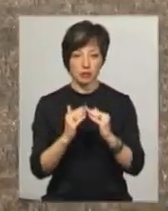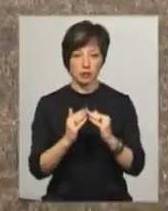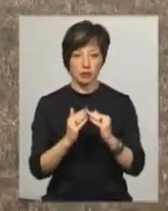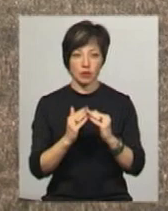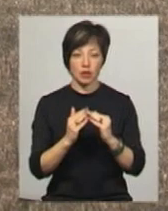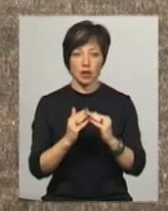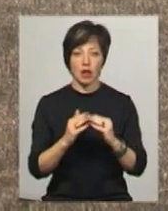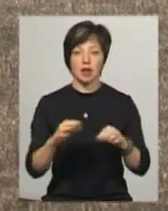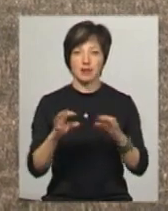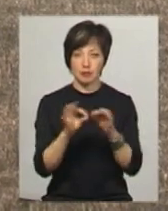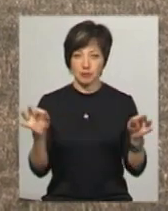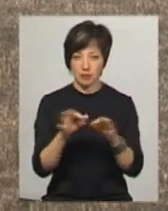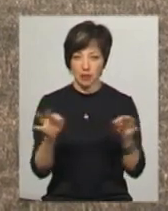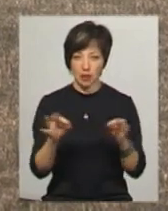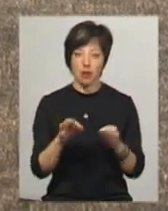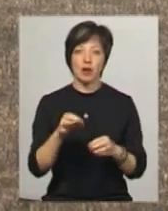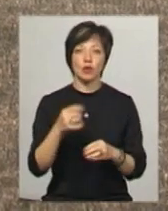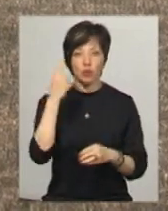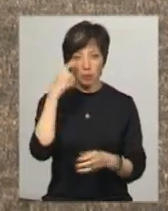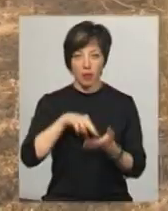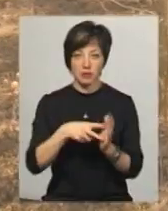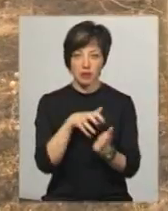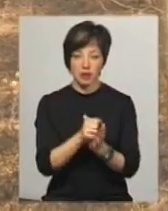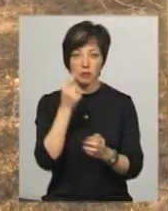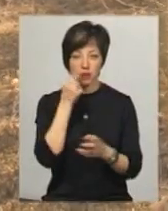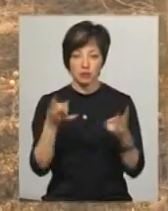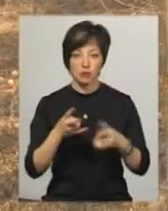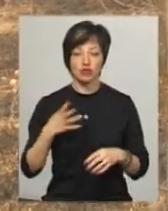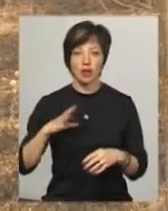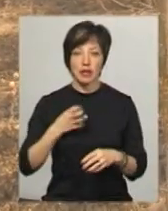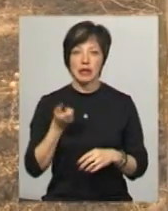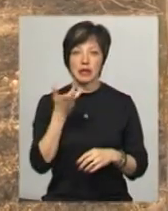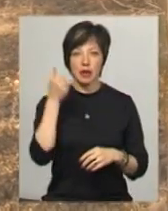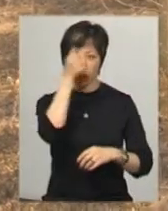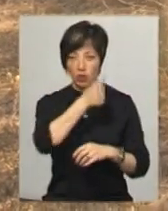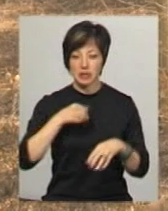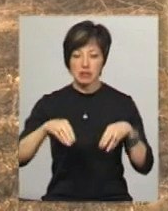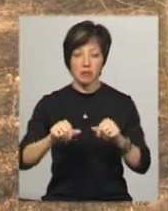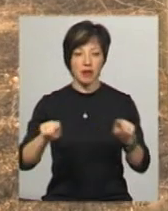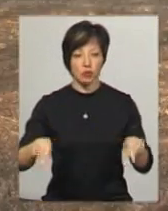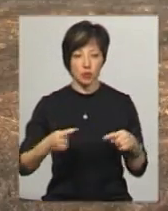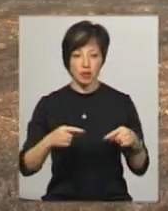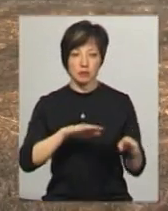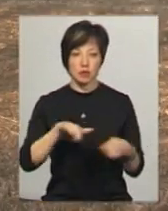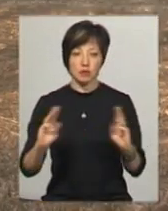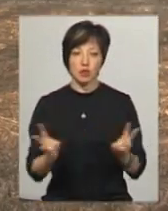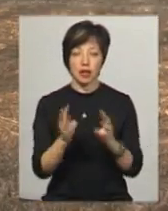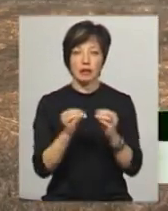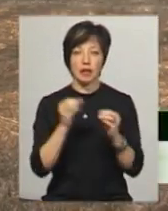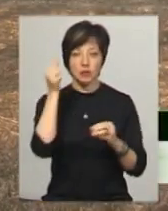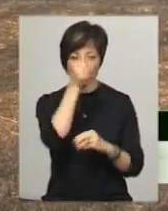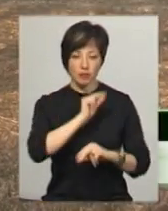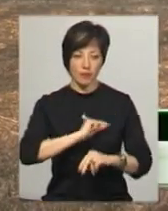очерету. Чоловік планував влітку зайнятися пасікою. Тепер, каже, потрібно чекати кілька років, щоб земля відродилася після пожежі. 10 років